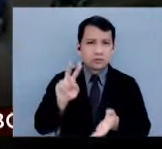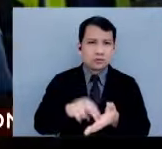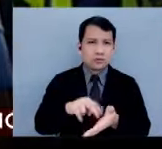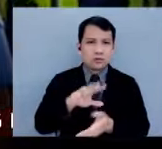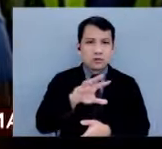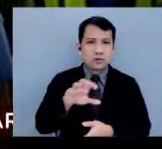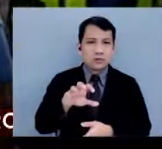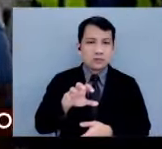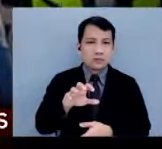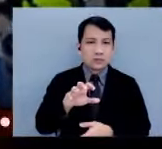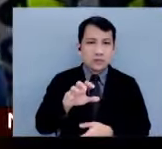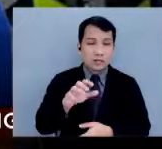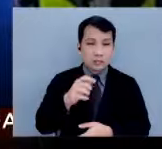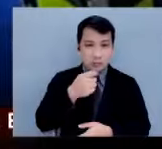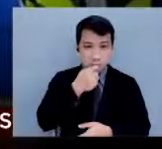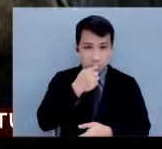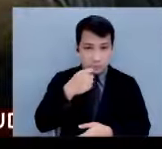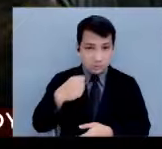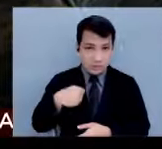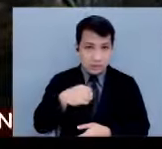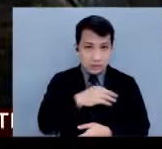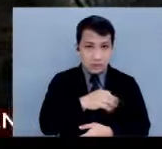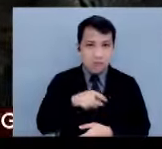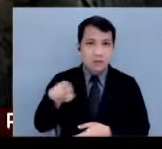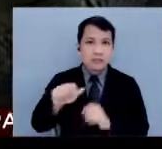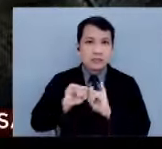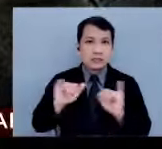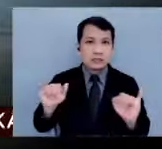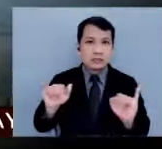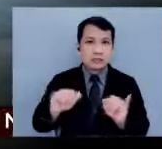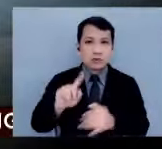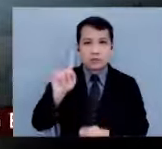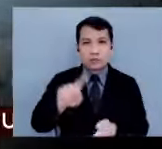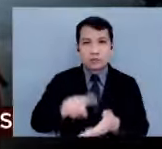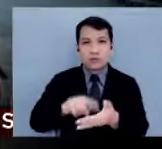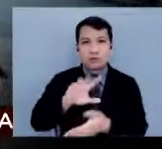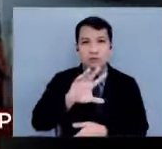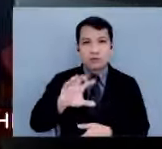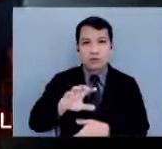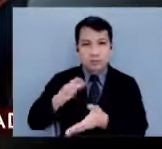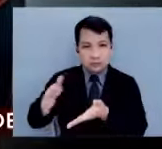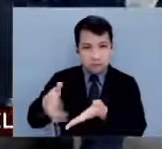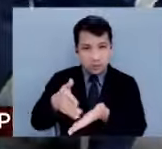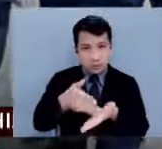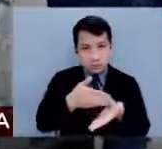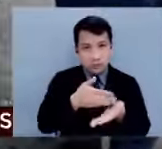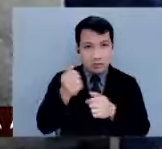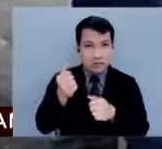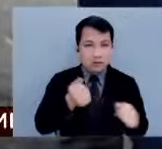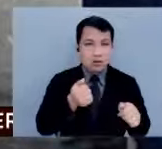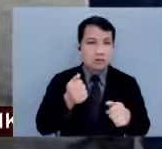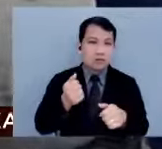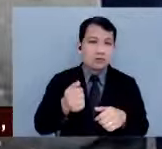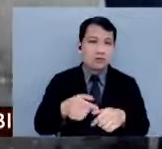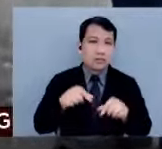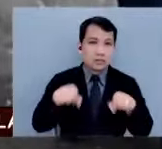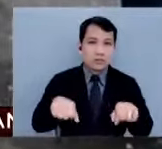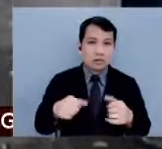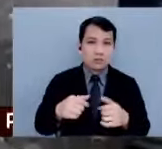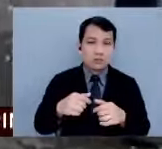personnel. Kasama rin sa makikinabang dito ang 1,500 street sweepers. Sa ngayon, lunch break lang ang pahinga